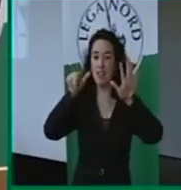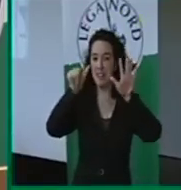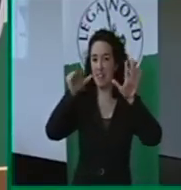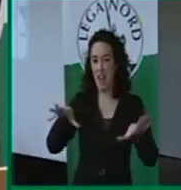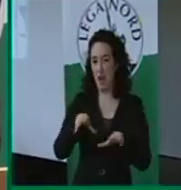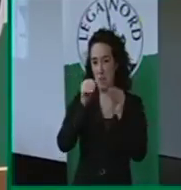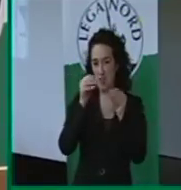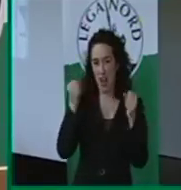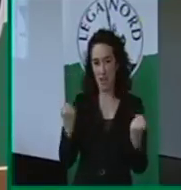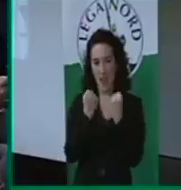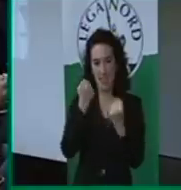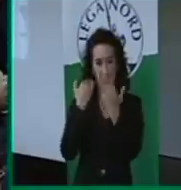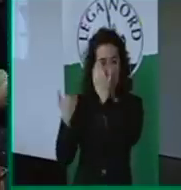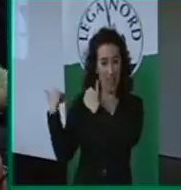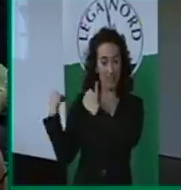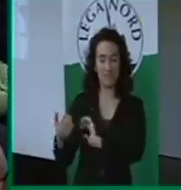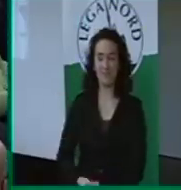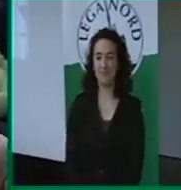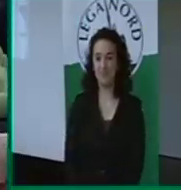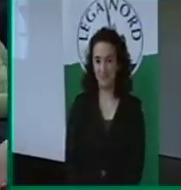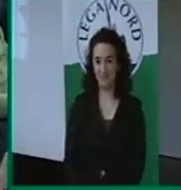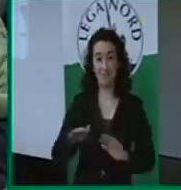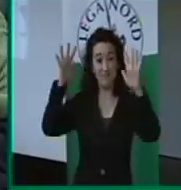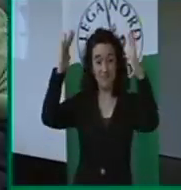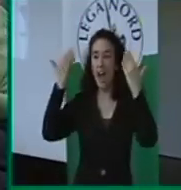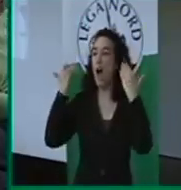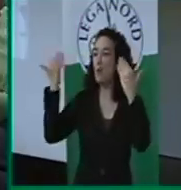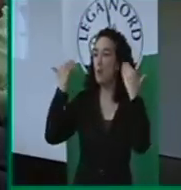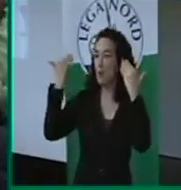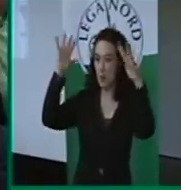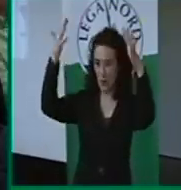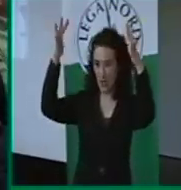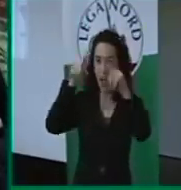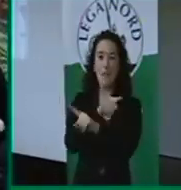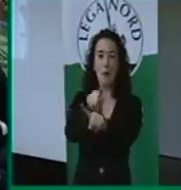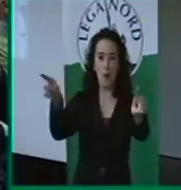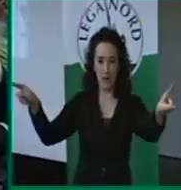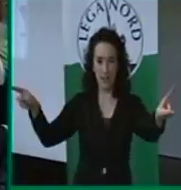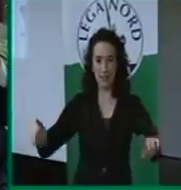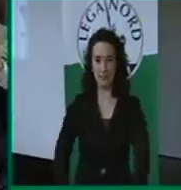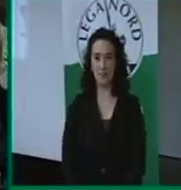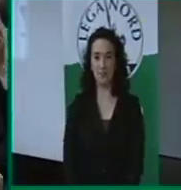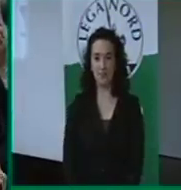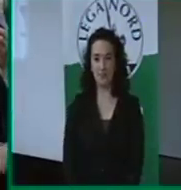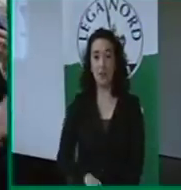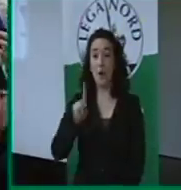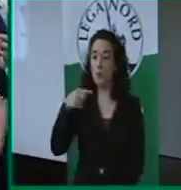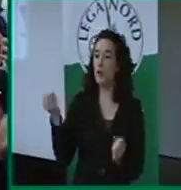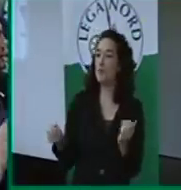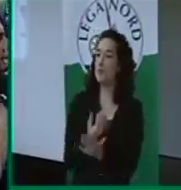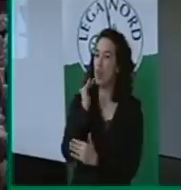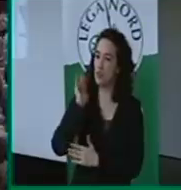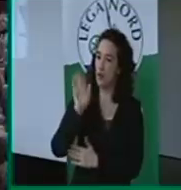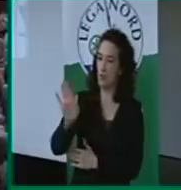qui quindi auguri auguri a voi al vostri